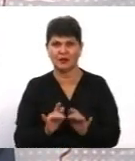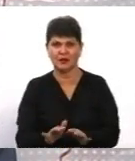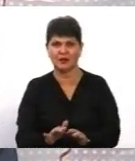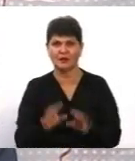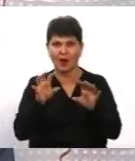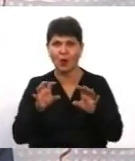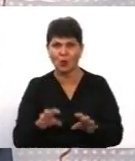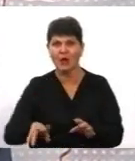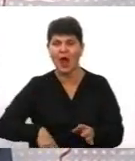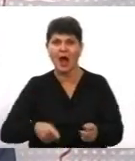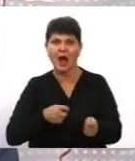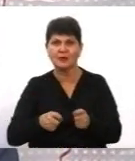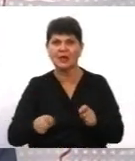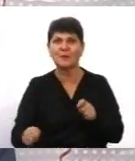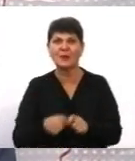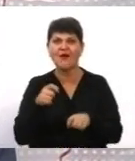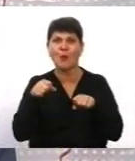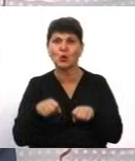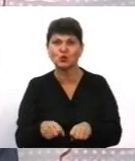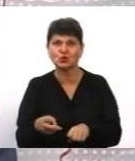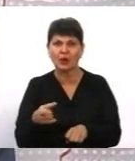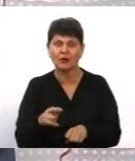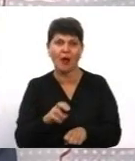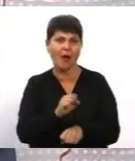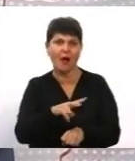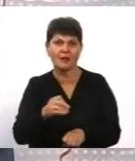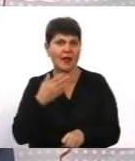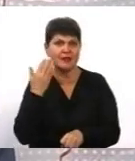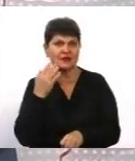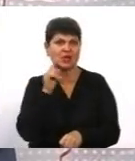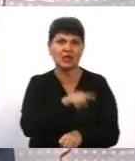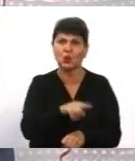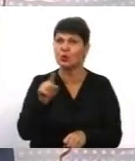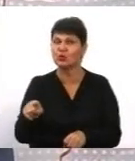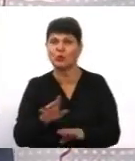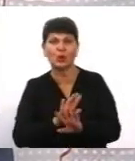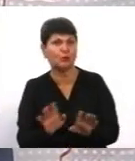про адмінправопорушення, але від того не буде там легше ні одному, ні другому.